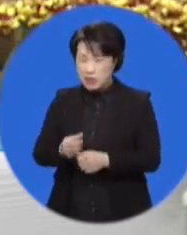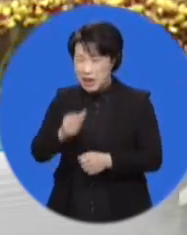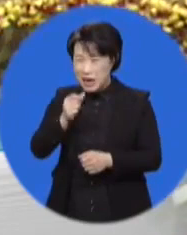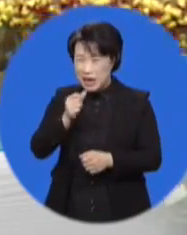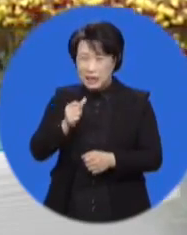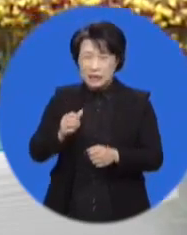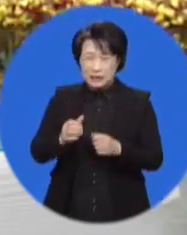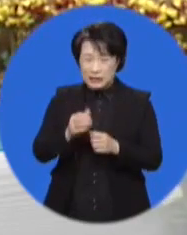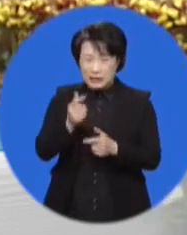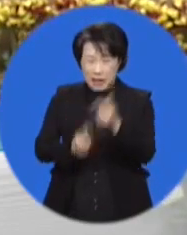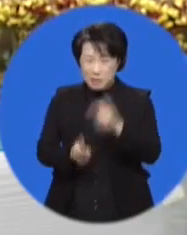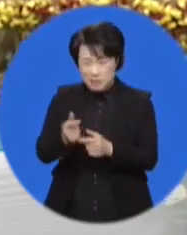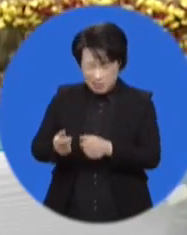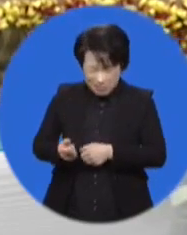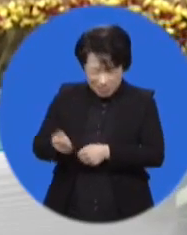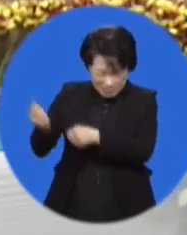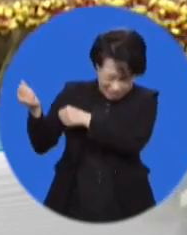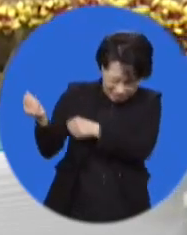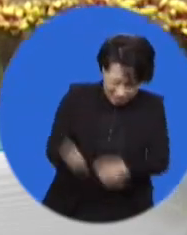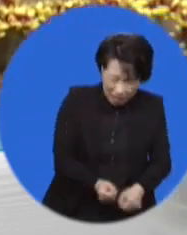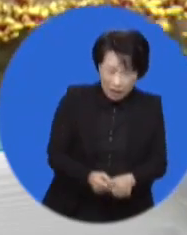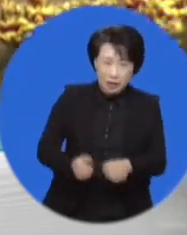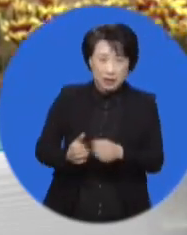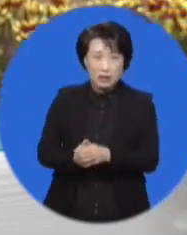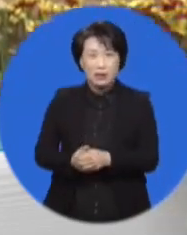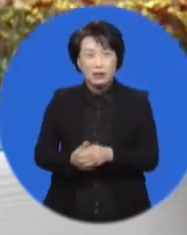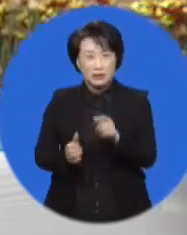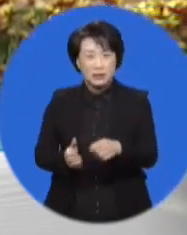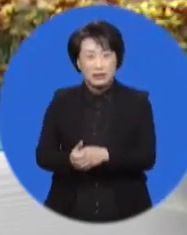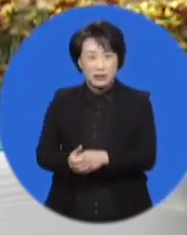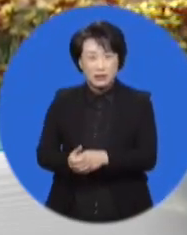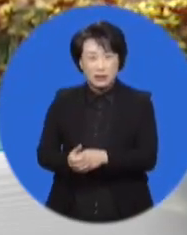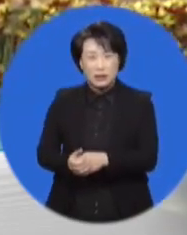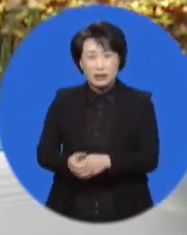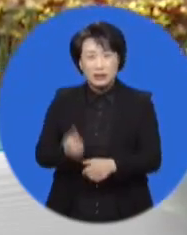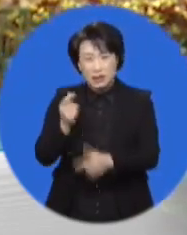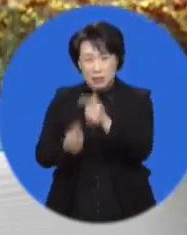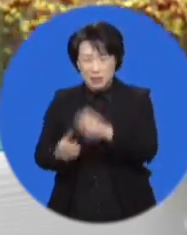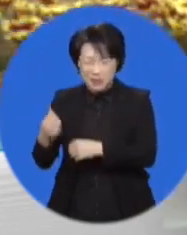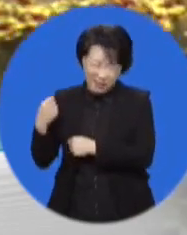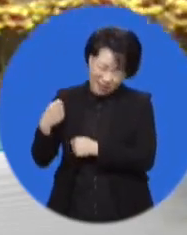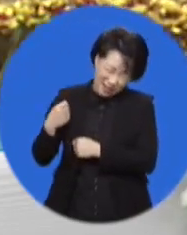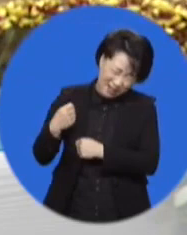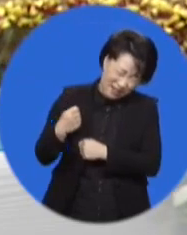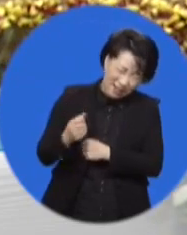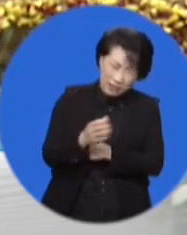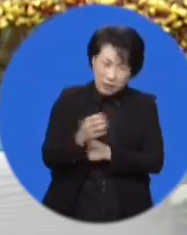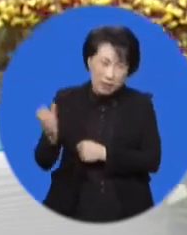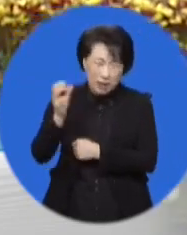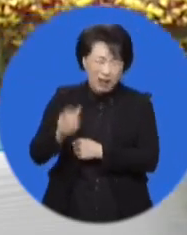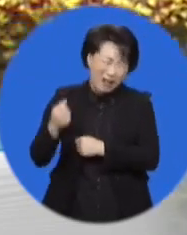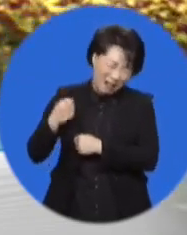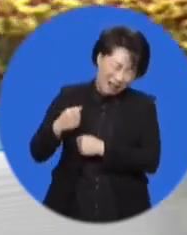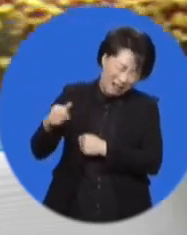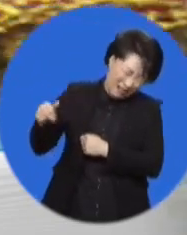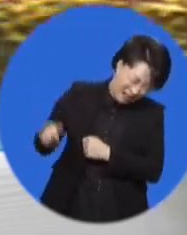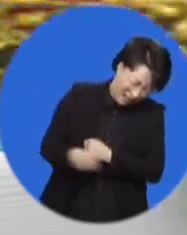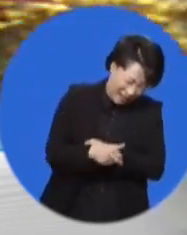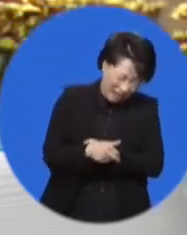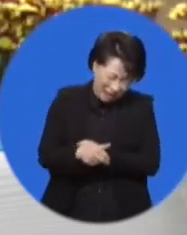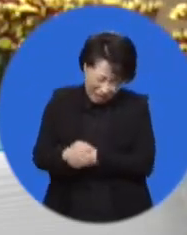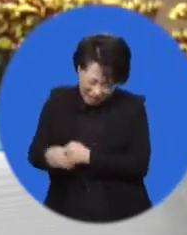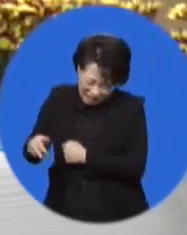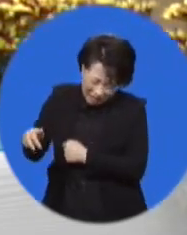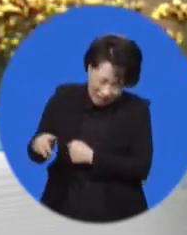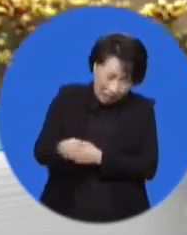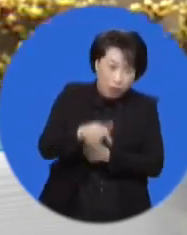생통나무를 그냥 깎아서 그 순간에 벼다가 갔다가 십자가를 짊어지고 골고다에 올라가라고 할